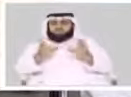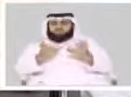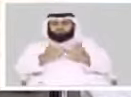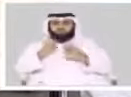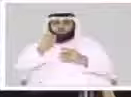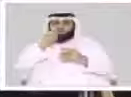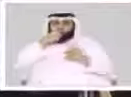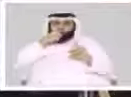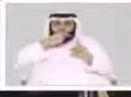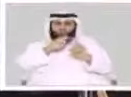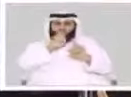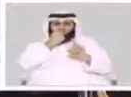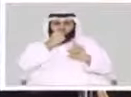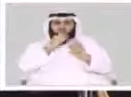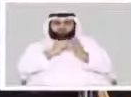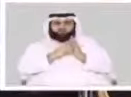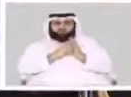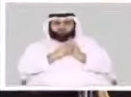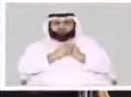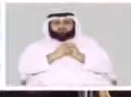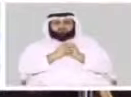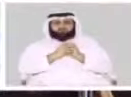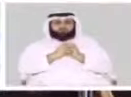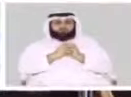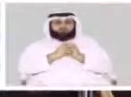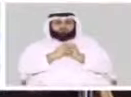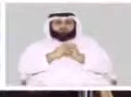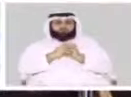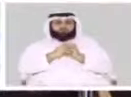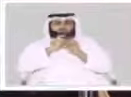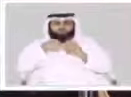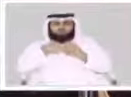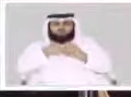قال الله عز وجل: ومن الذين قالوا إنا نصارى